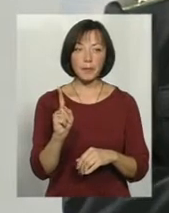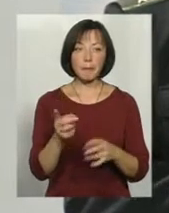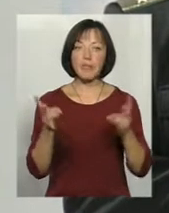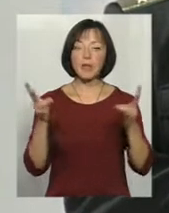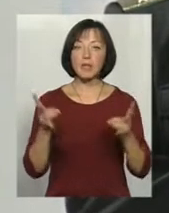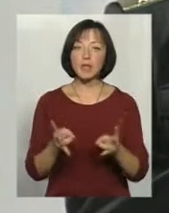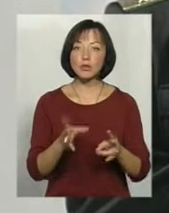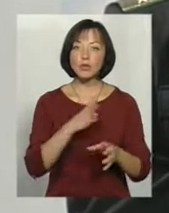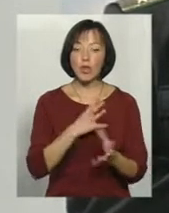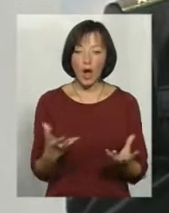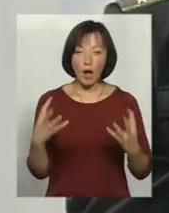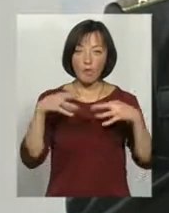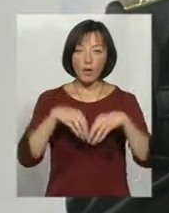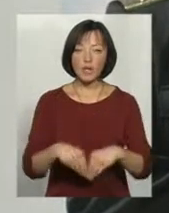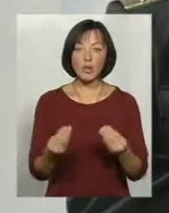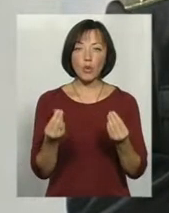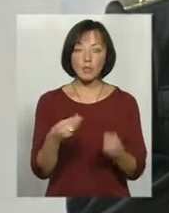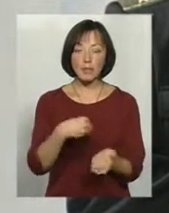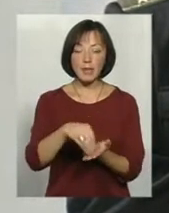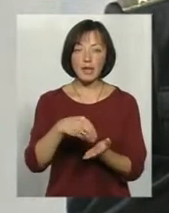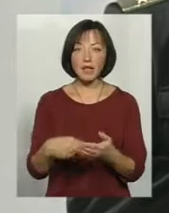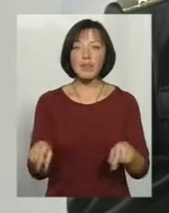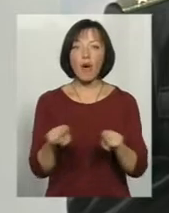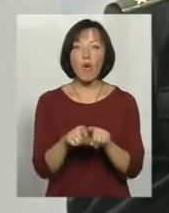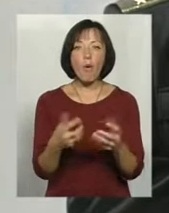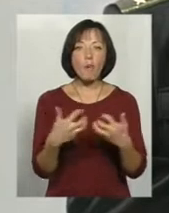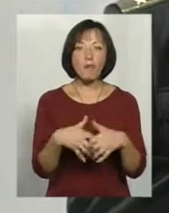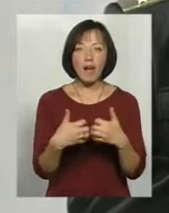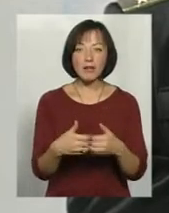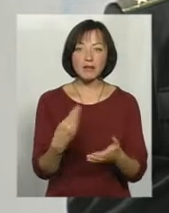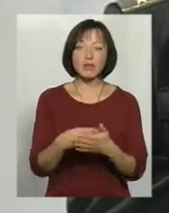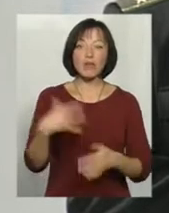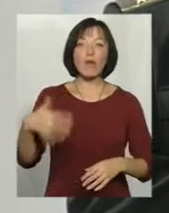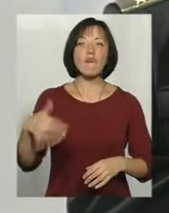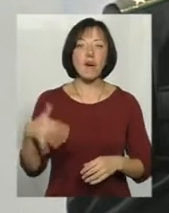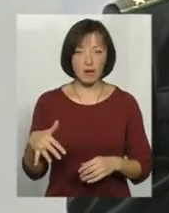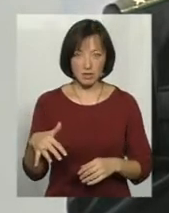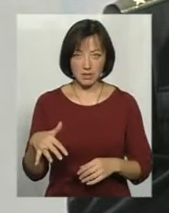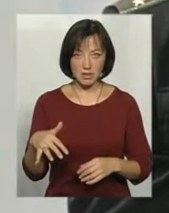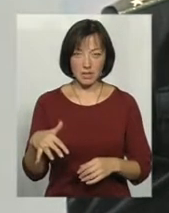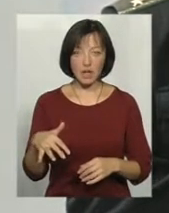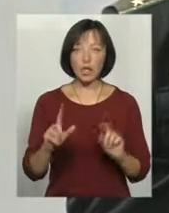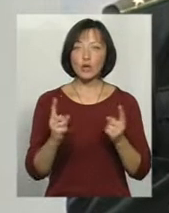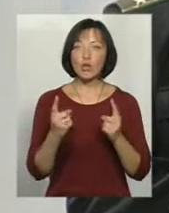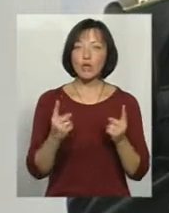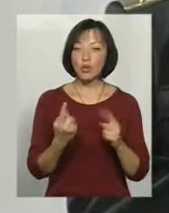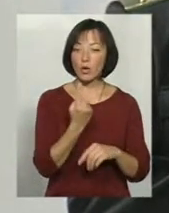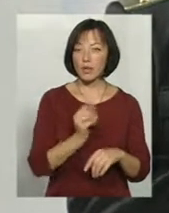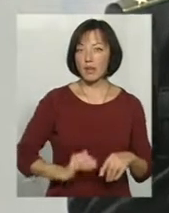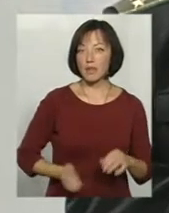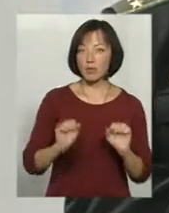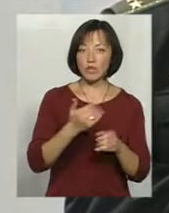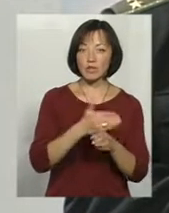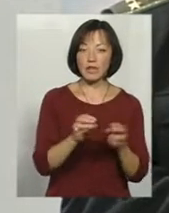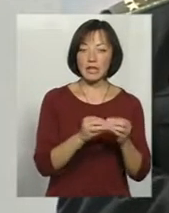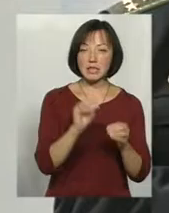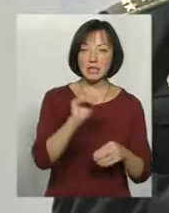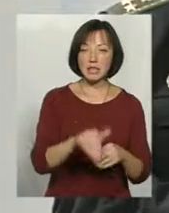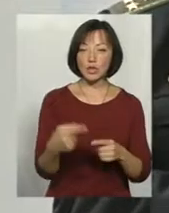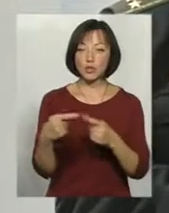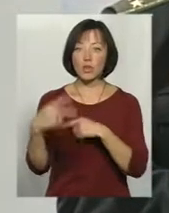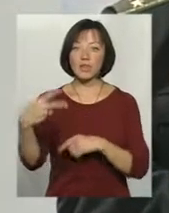необхідно було акумулювати кошти для придбання такого обладнання, яке є дороговартістю. Тому що одна фірма може виділити 10 тисяч,